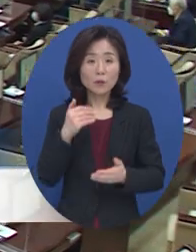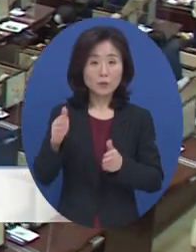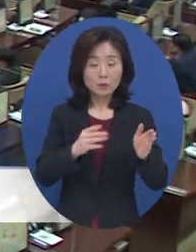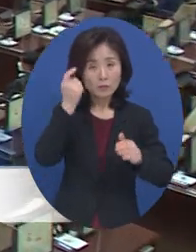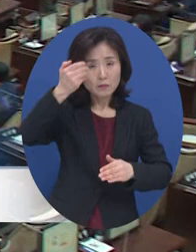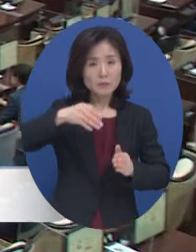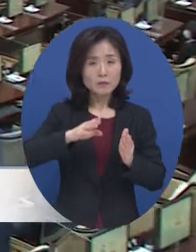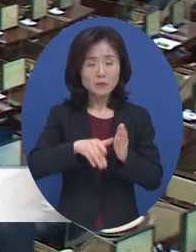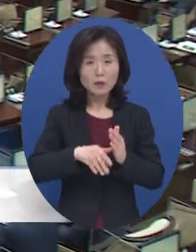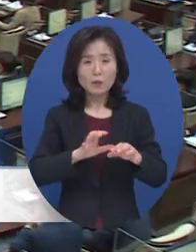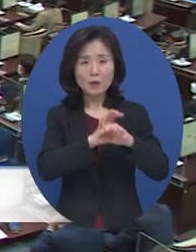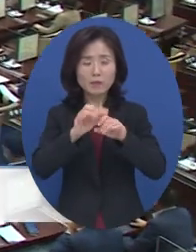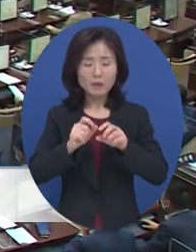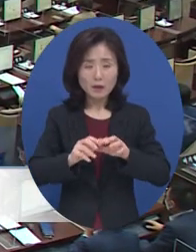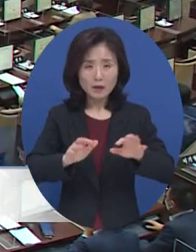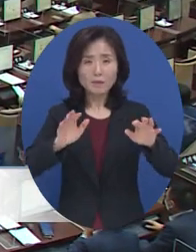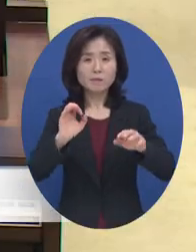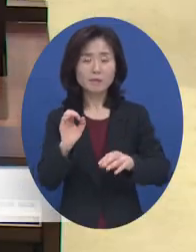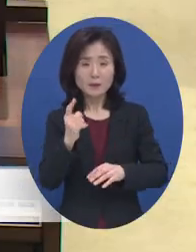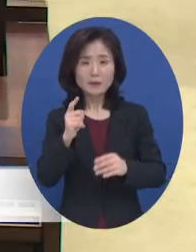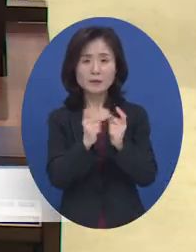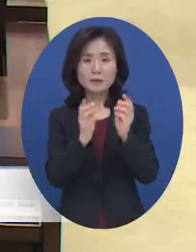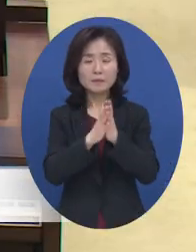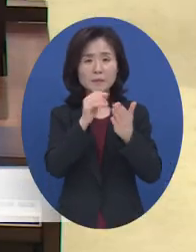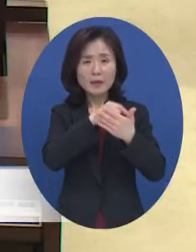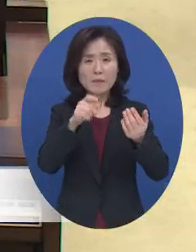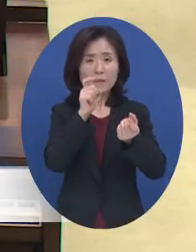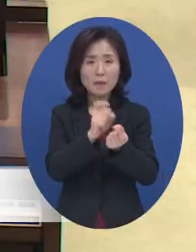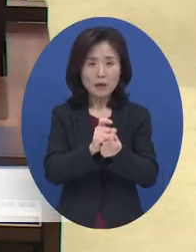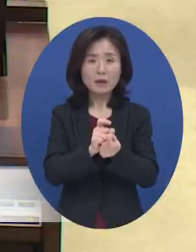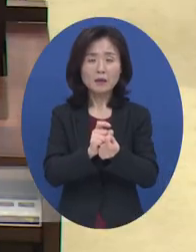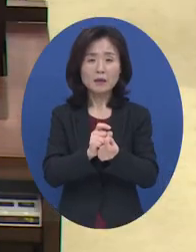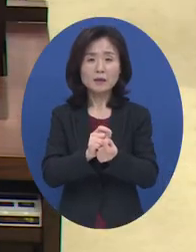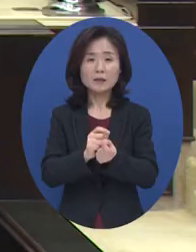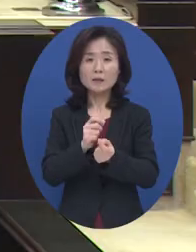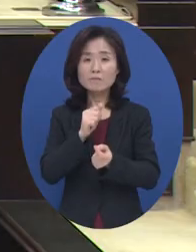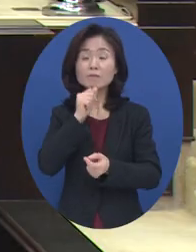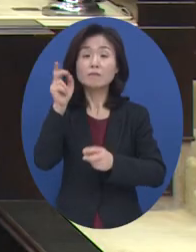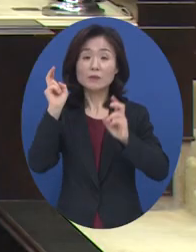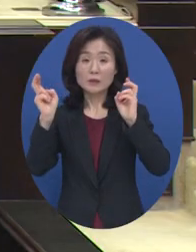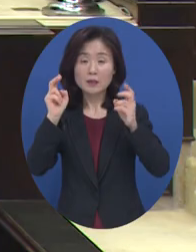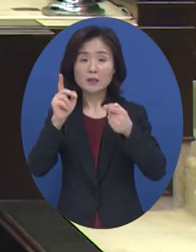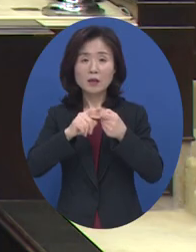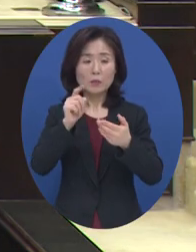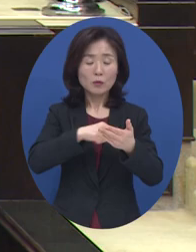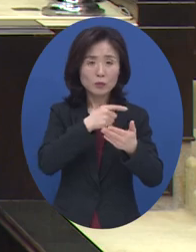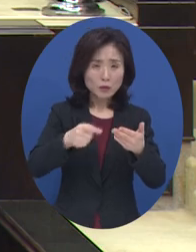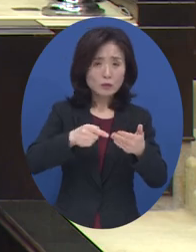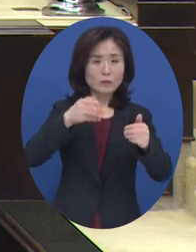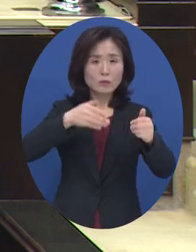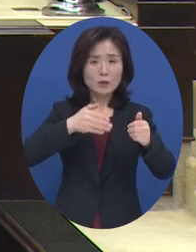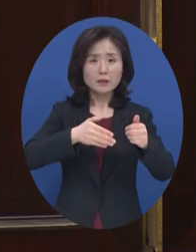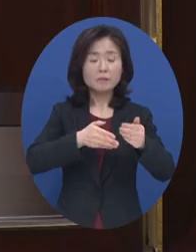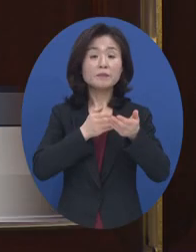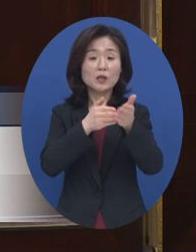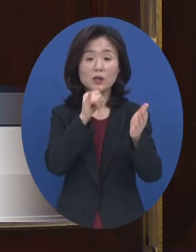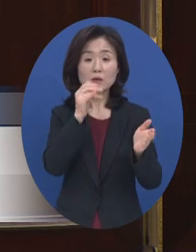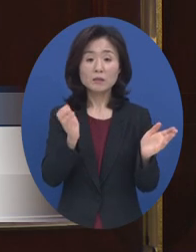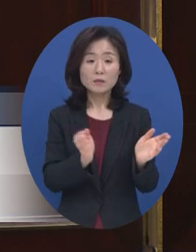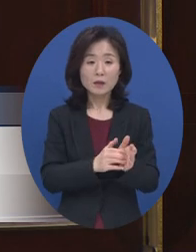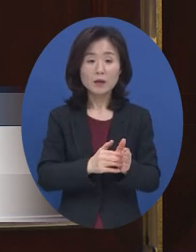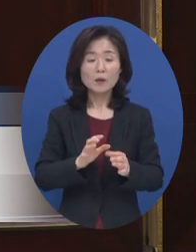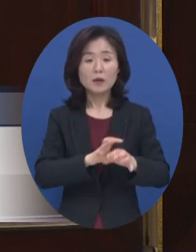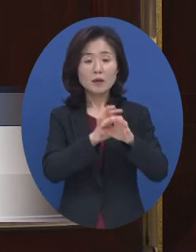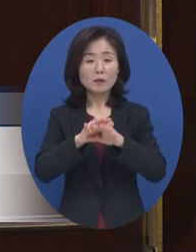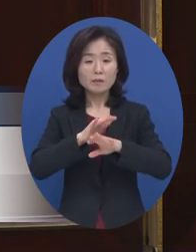도정 질의 30 코로나 7 확산으로 인해 직접적인 피해를 입은 소상공인에 대한 보상을 촉구하는 인력이 나왔습니다 쿠론 i've